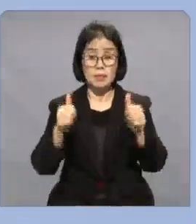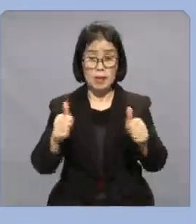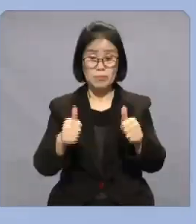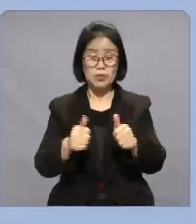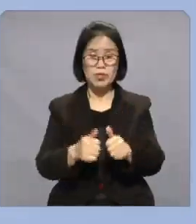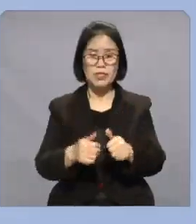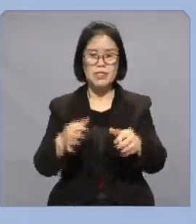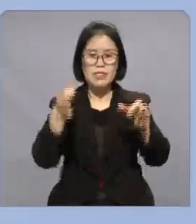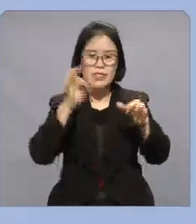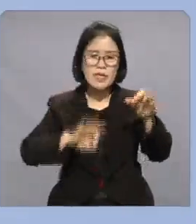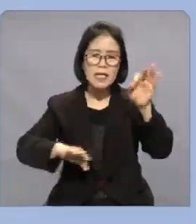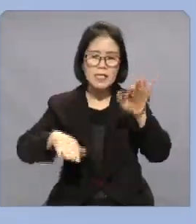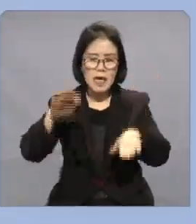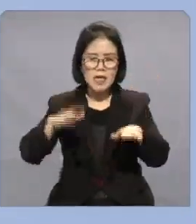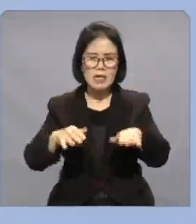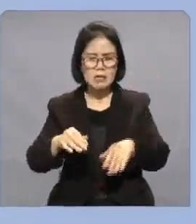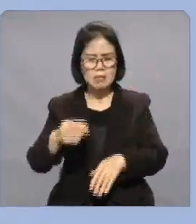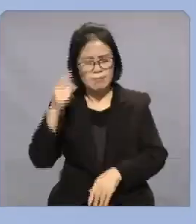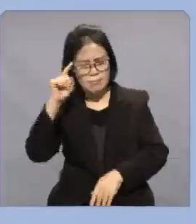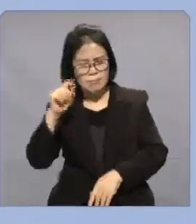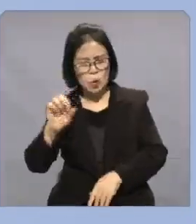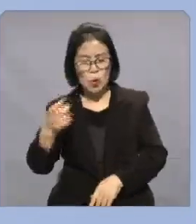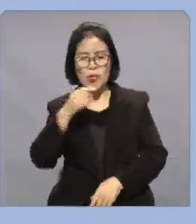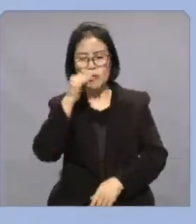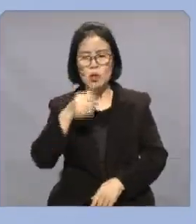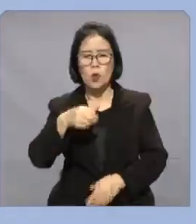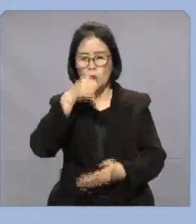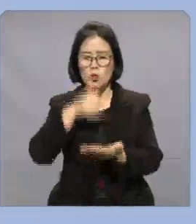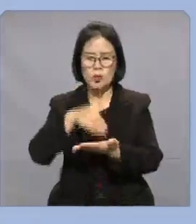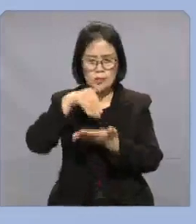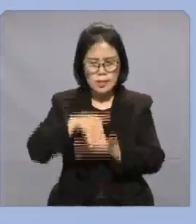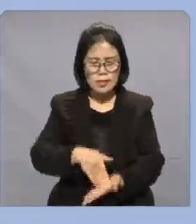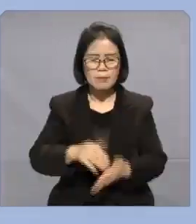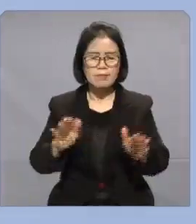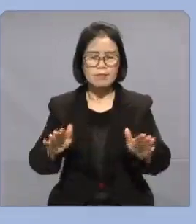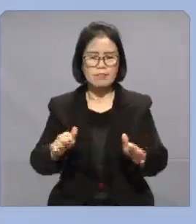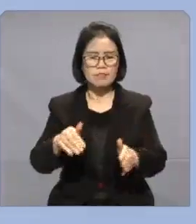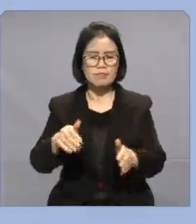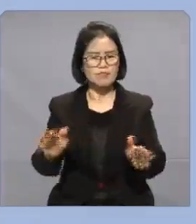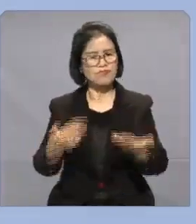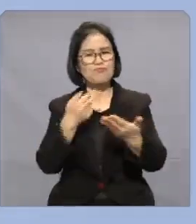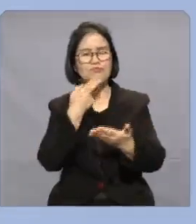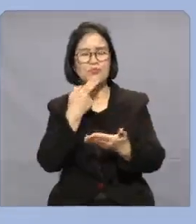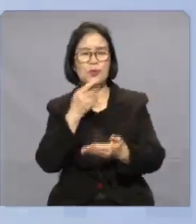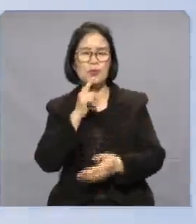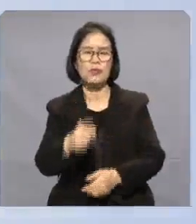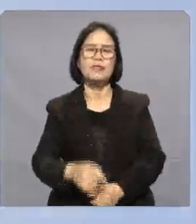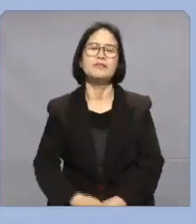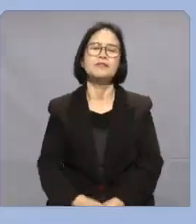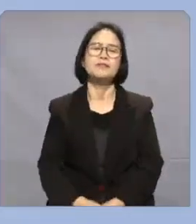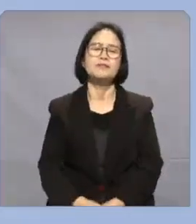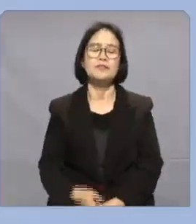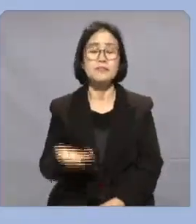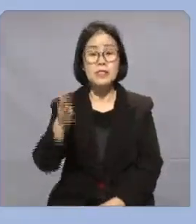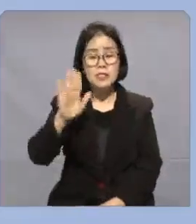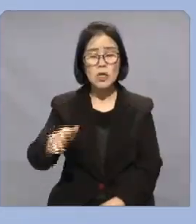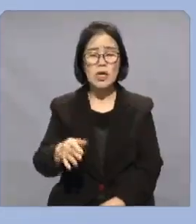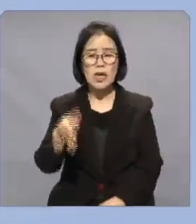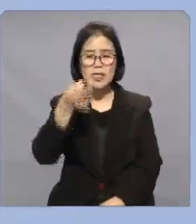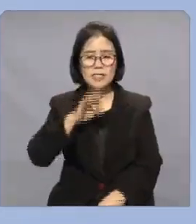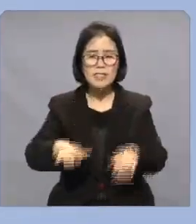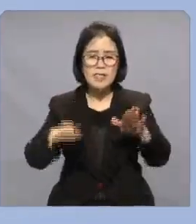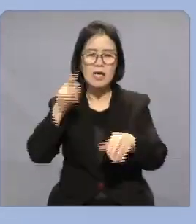재판부는 시세차익 추구 동기 등이 있었고 죄책이 가볍지 않다고 지적했습니다. 그러나